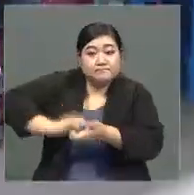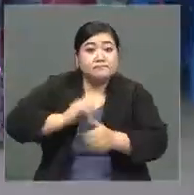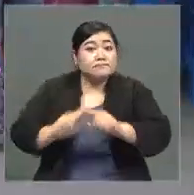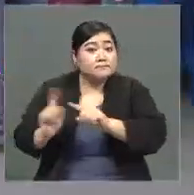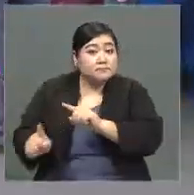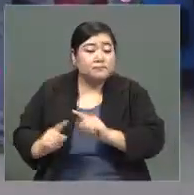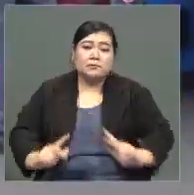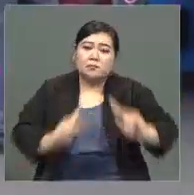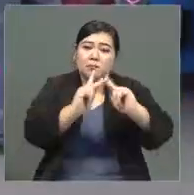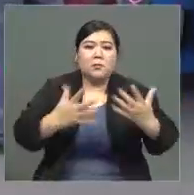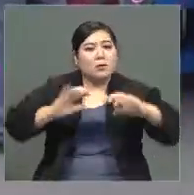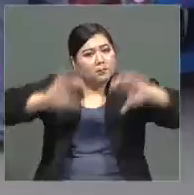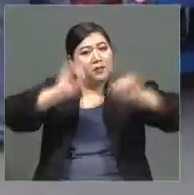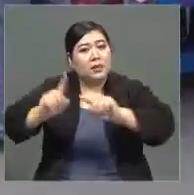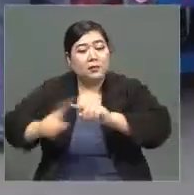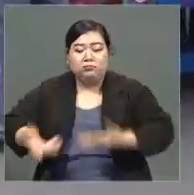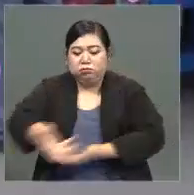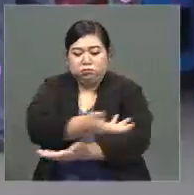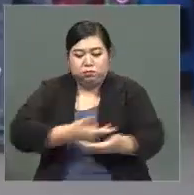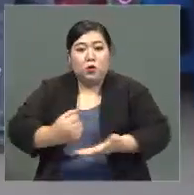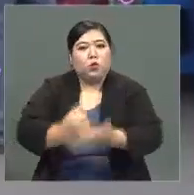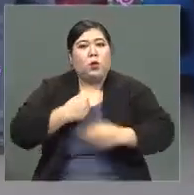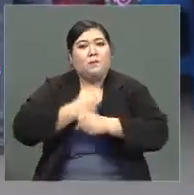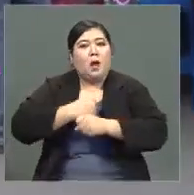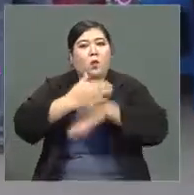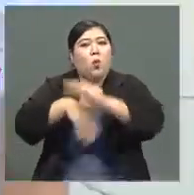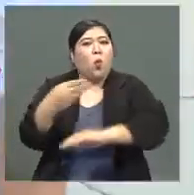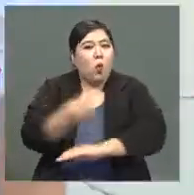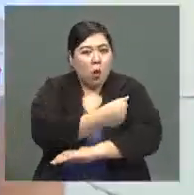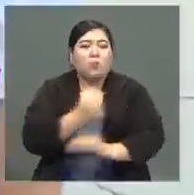กฎหมายตัวนี้เนี่ยจะเข้ามาทำให้การทำงานนั้นคล่องตัวแล้วก็สะดวกมากขึ้นนะคะ